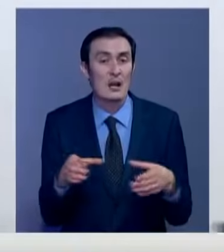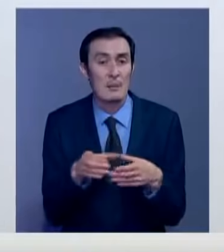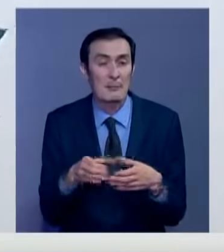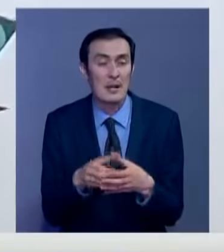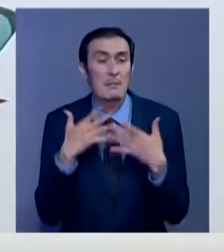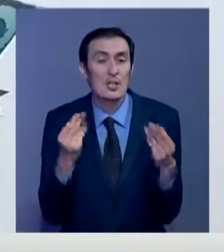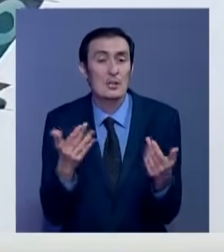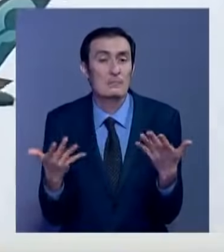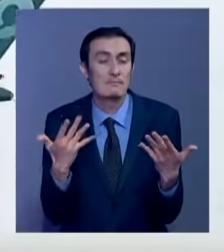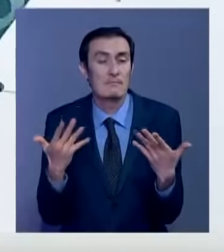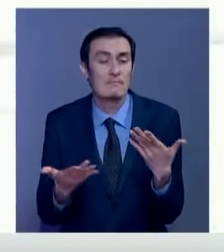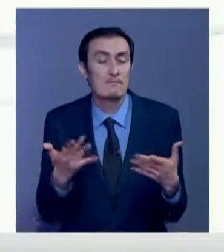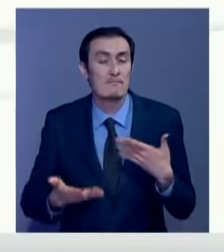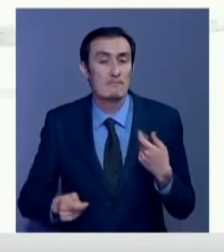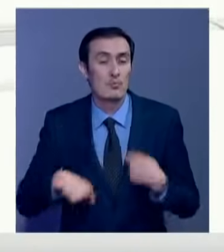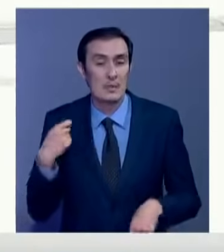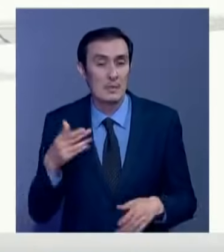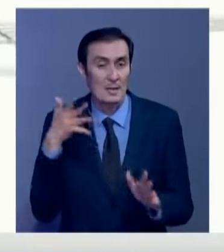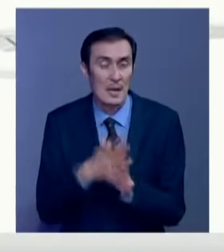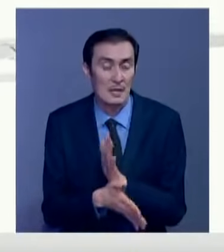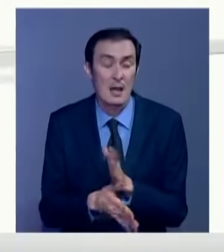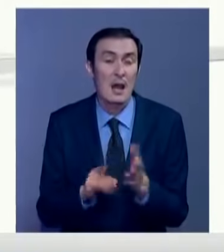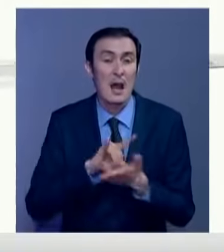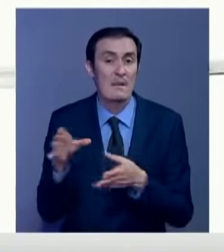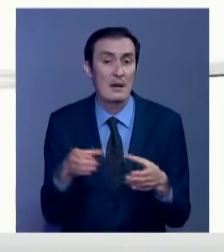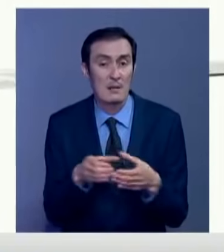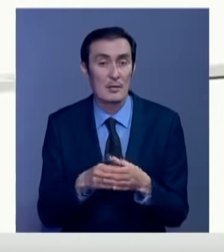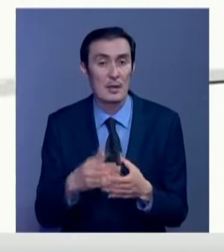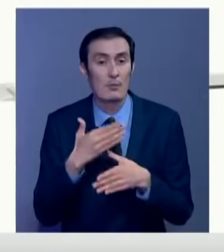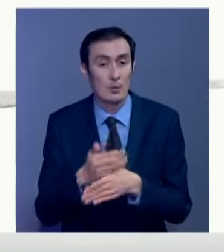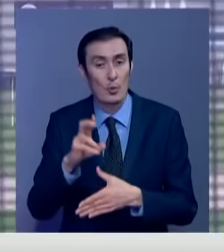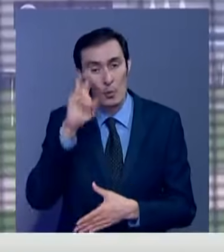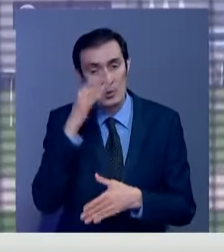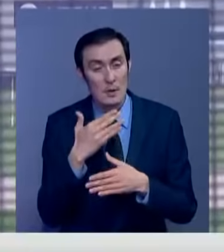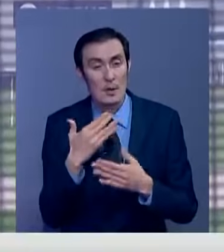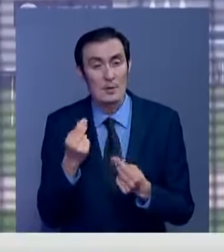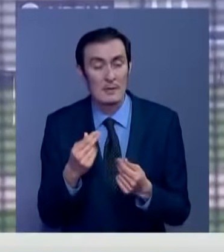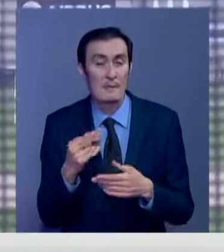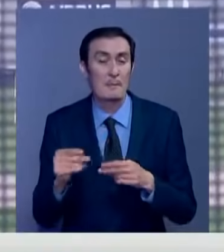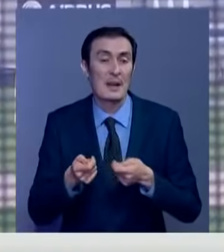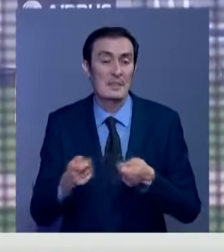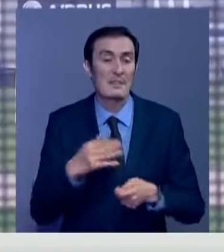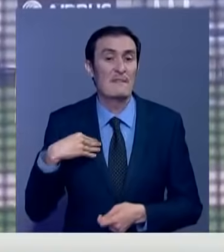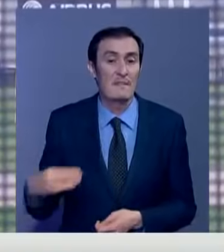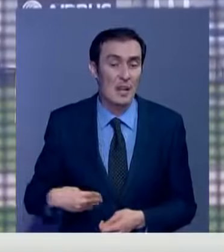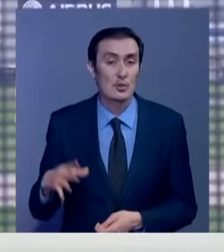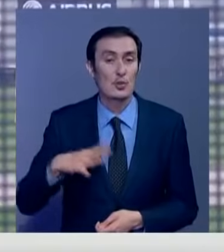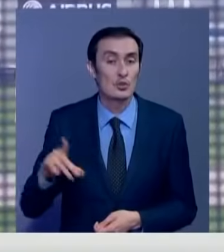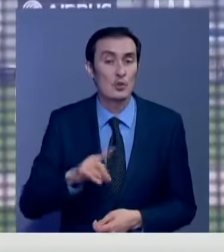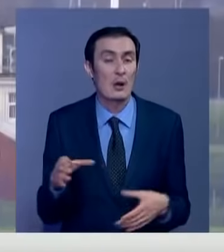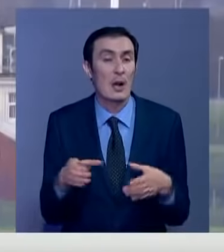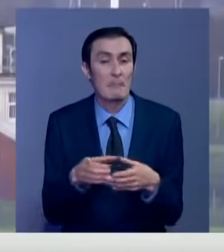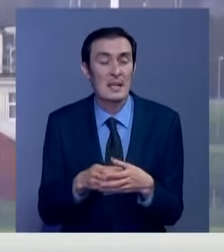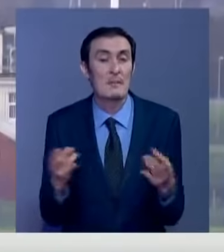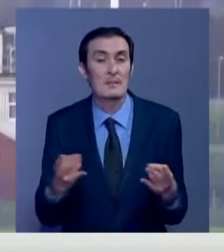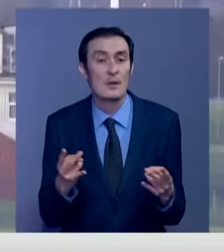компания несет колоссальные убытки. Ранее авиапроизводитель получил государственную поддержку от правительства Франции, но ожидается, что